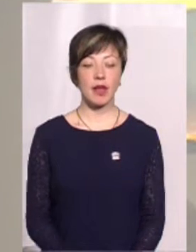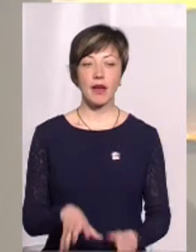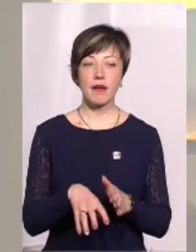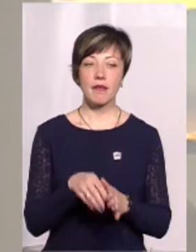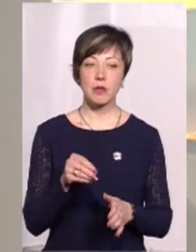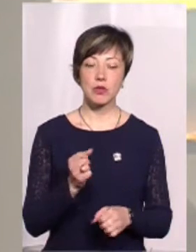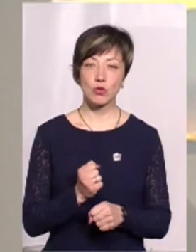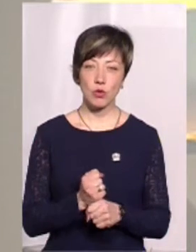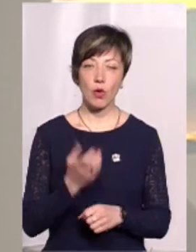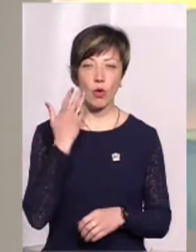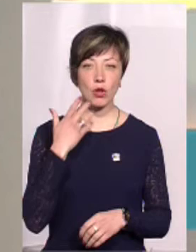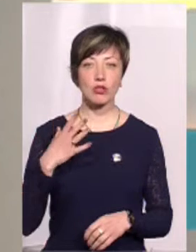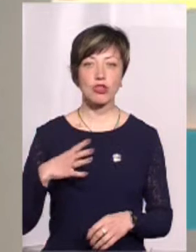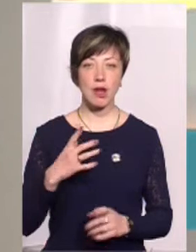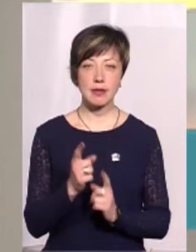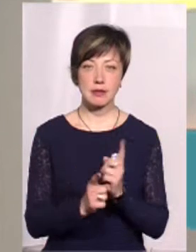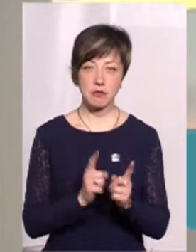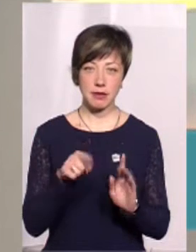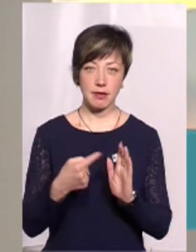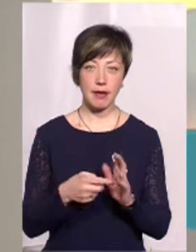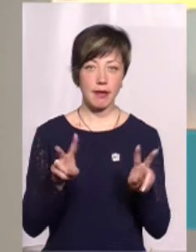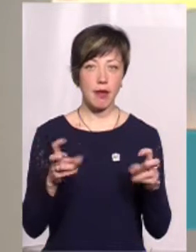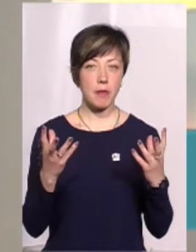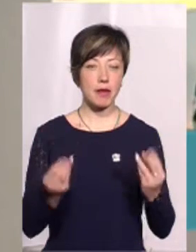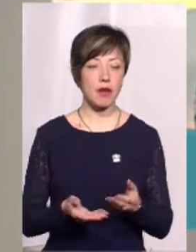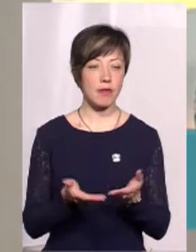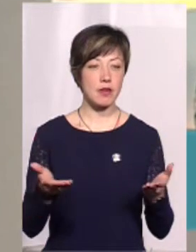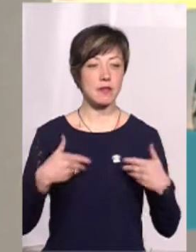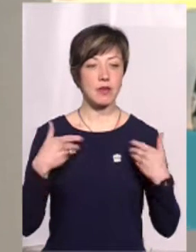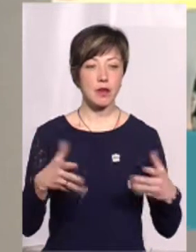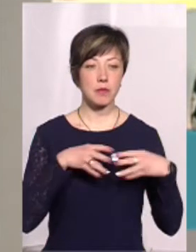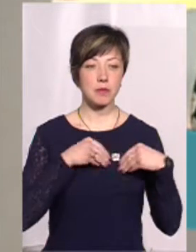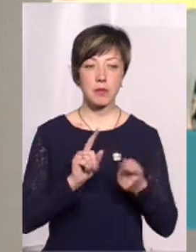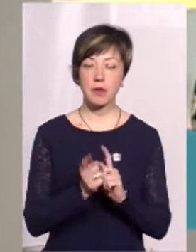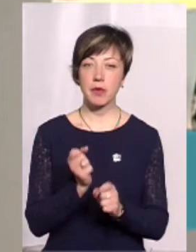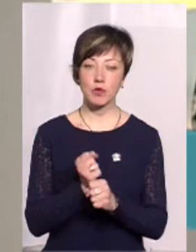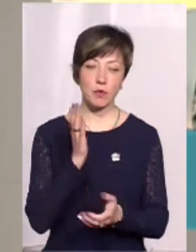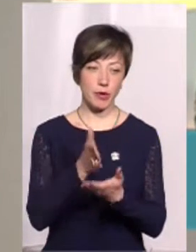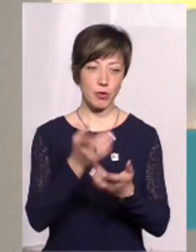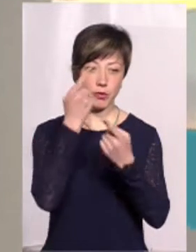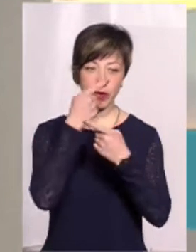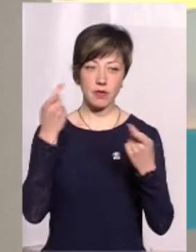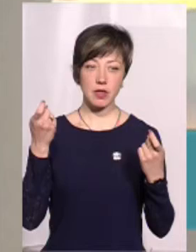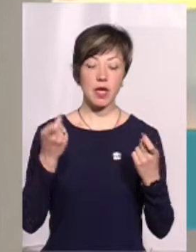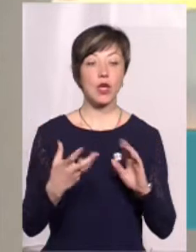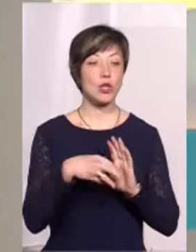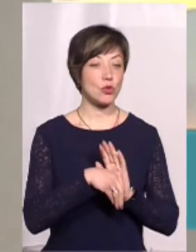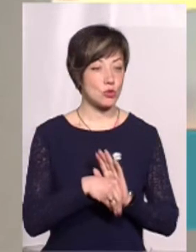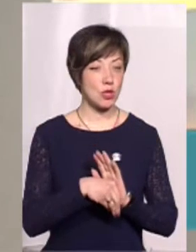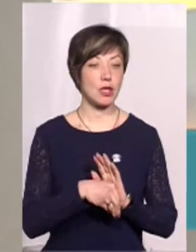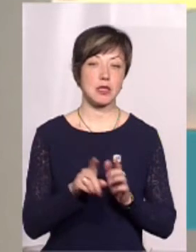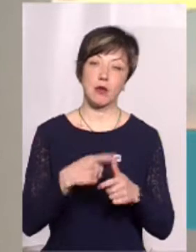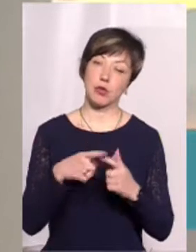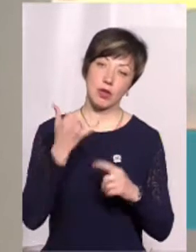Вибір зроблено, коли чекати змін. Це тема дня. Усіх вітаємо. Ми з Ольгою Рибак працюємо для вас наживо. Долучайтеся